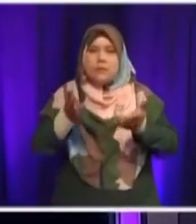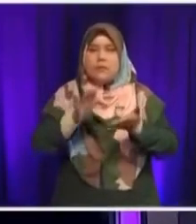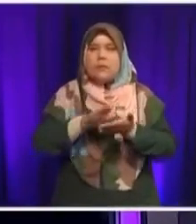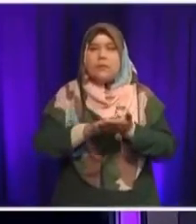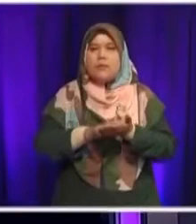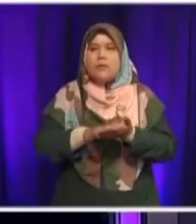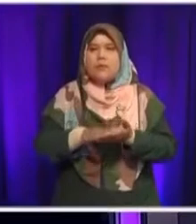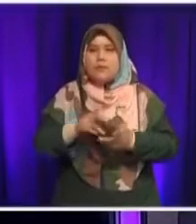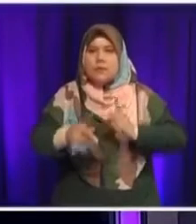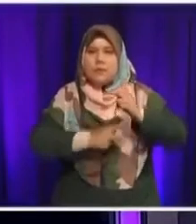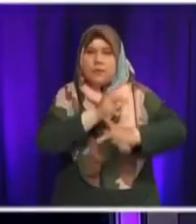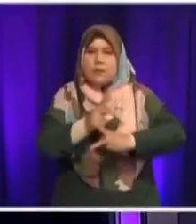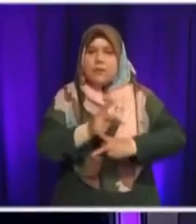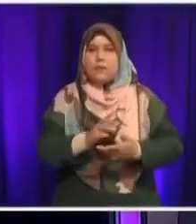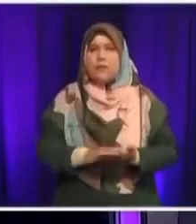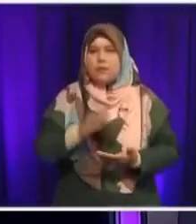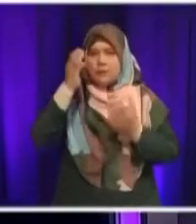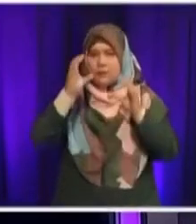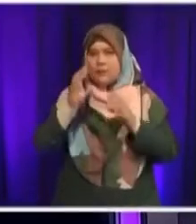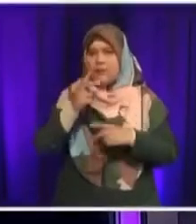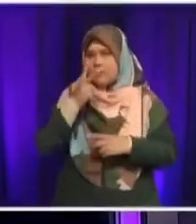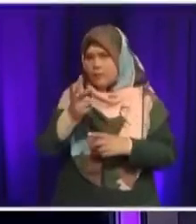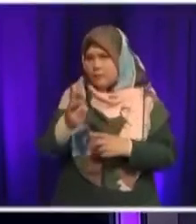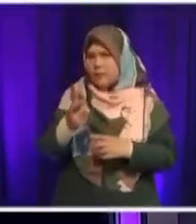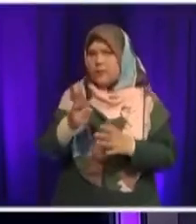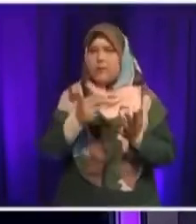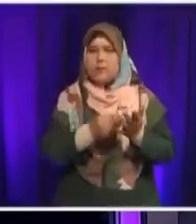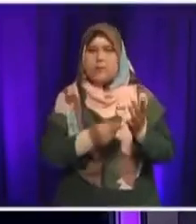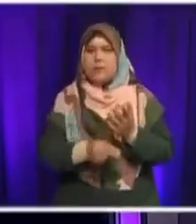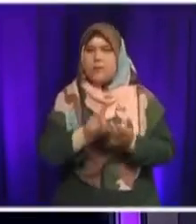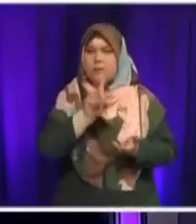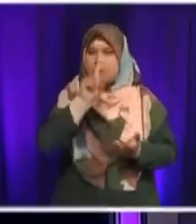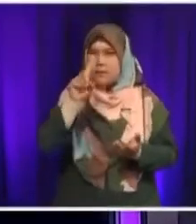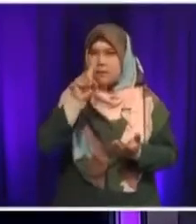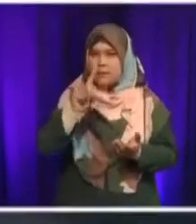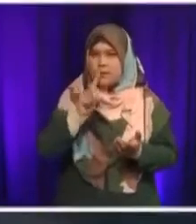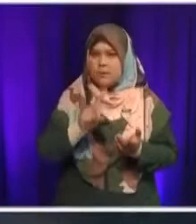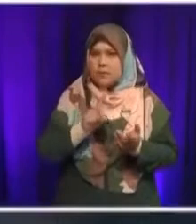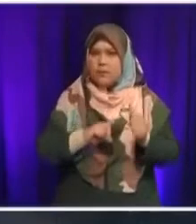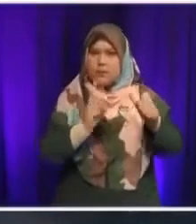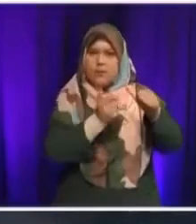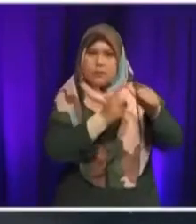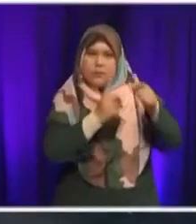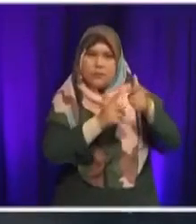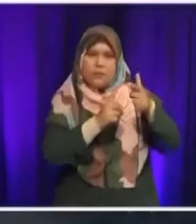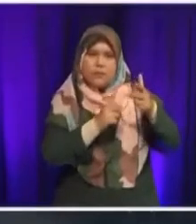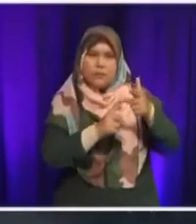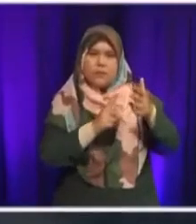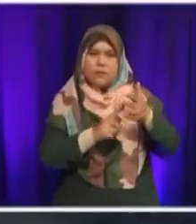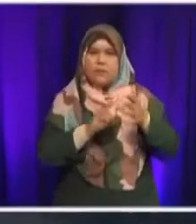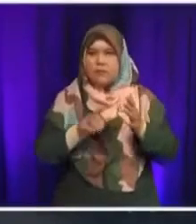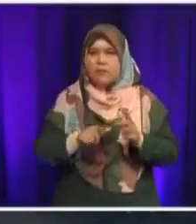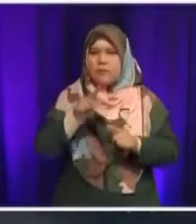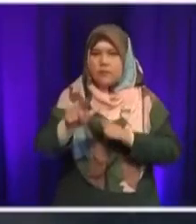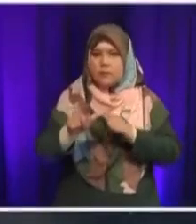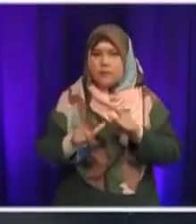memproses wi-file saya sebagai guru saya akan menilai satu persatu satu persatu Langkah Demi